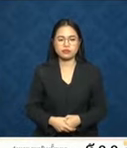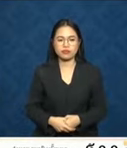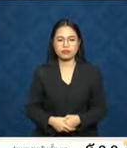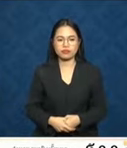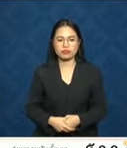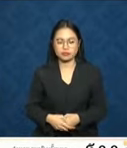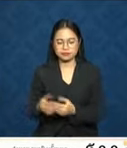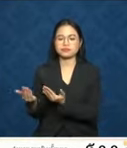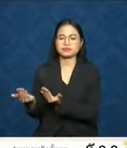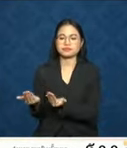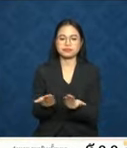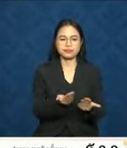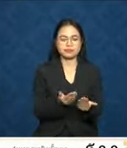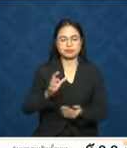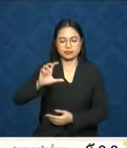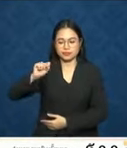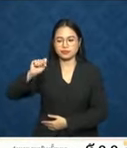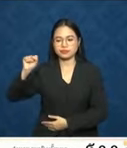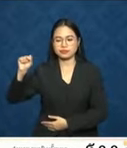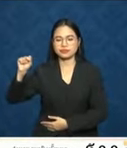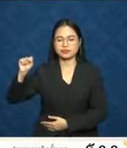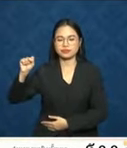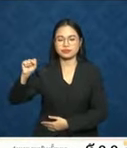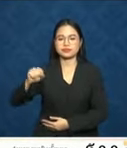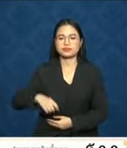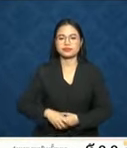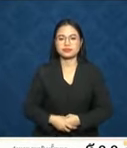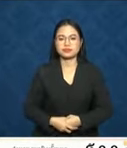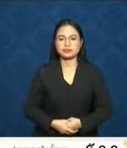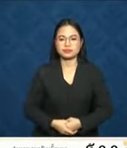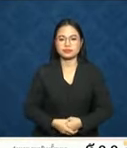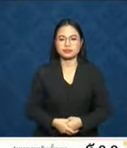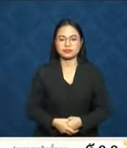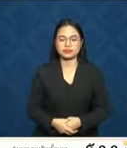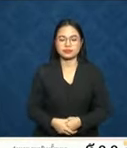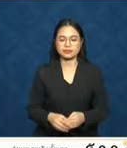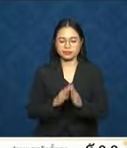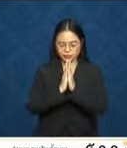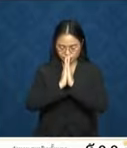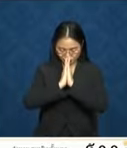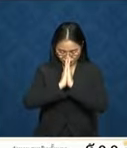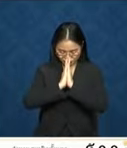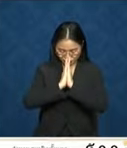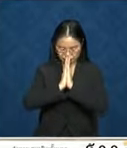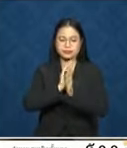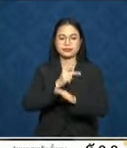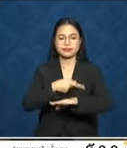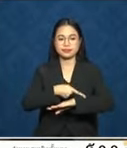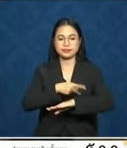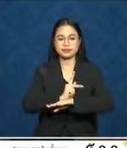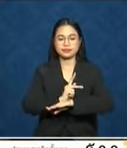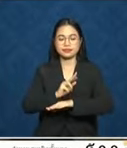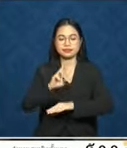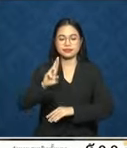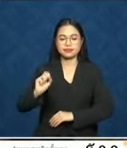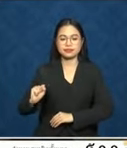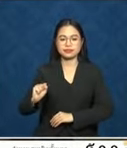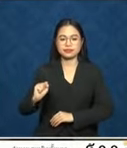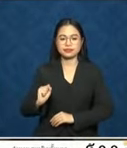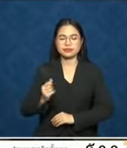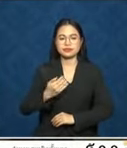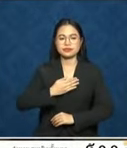ต่อไปขอเชิญคุณสุเทพอู่อ้นครับ กราบเรียนท่านประธานสภาที่เคารพกับผ